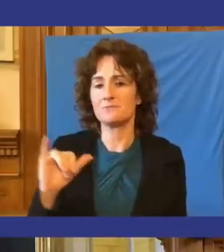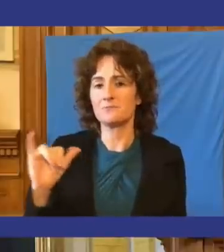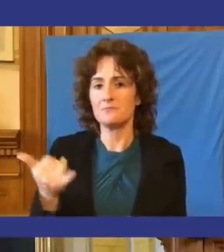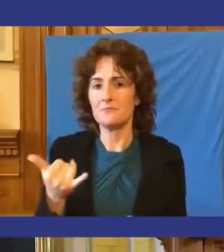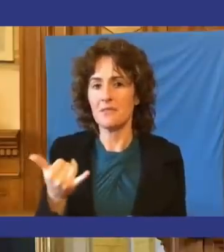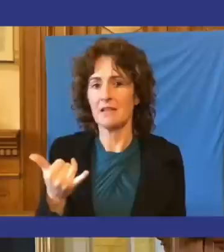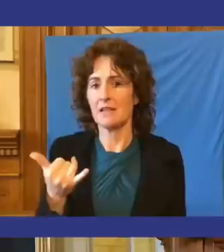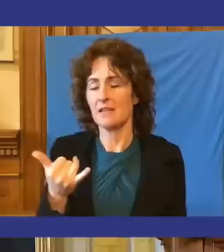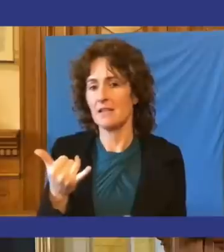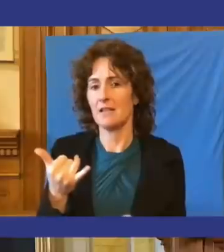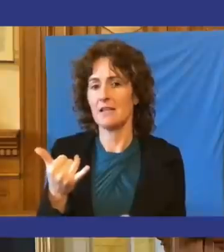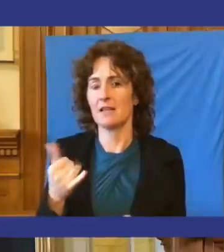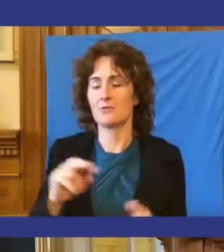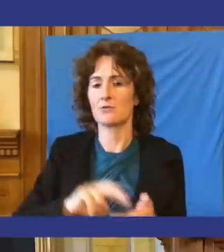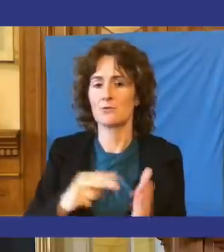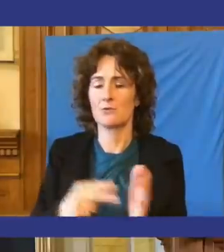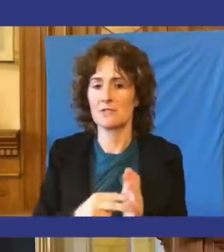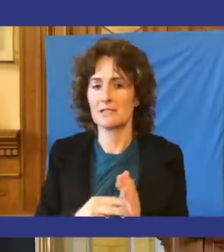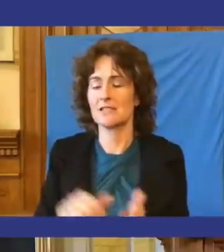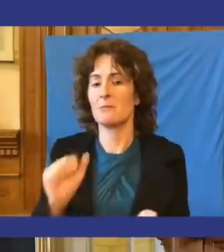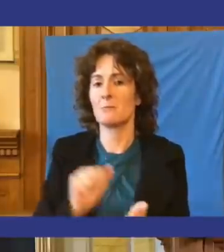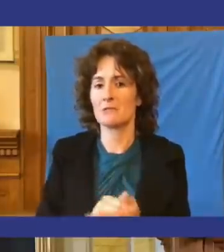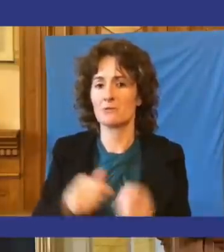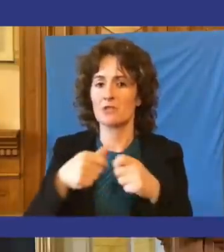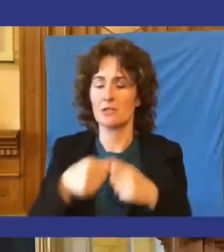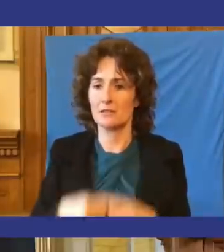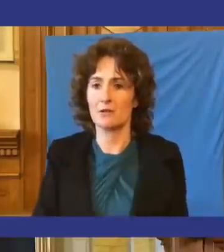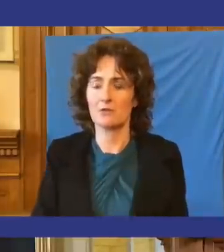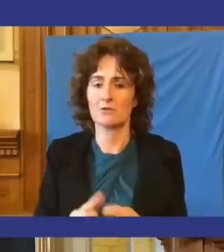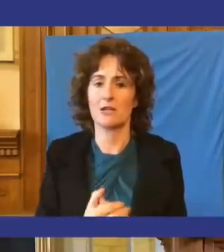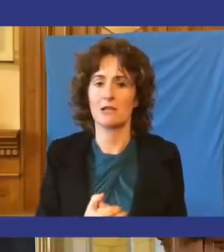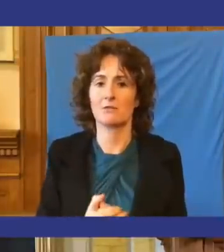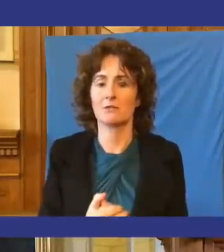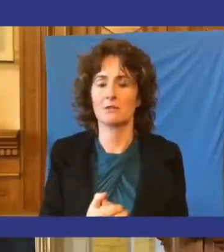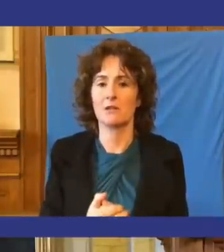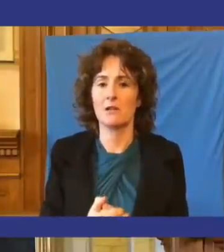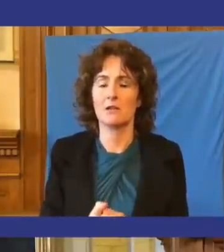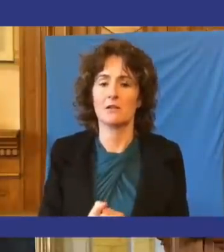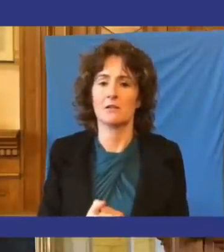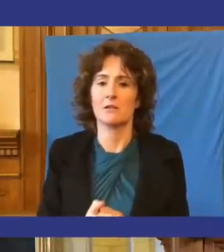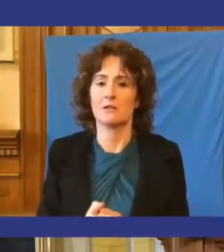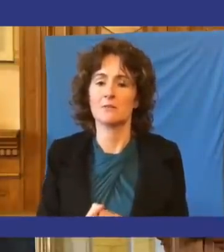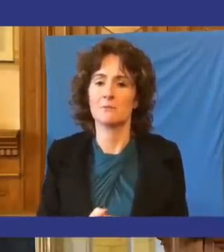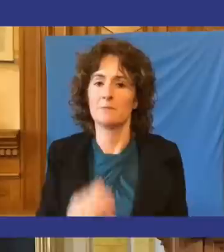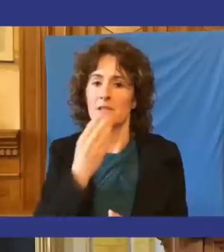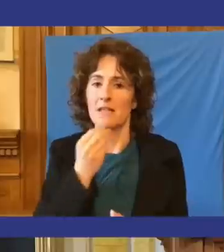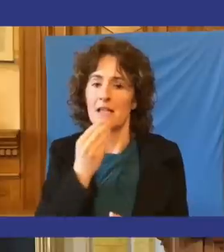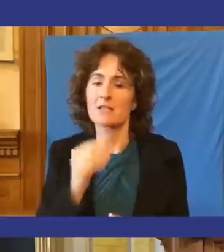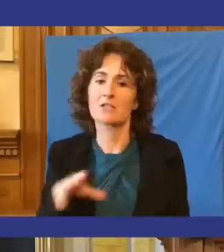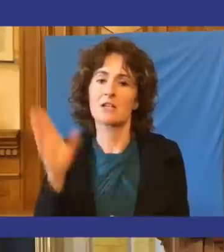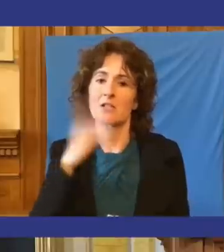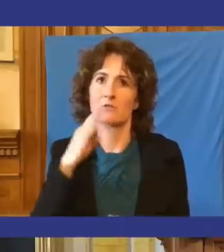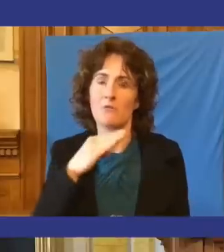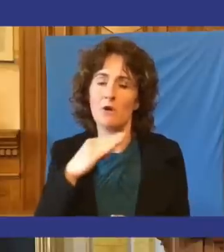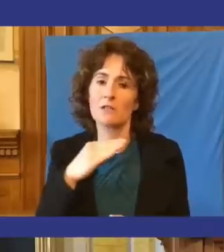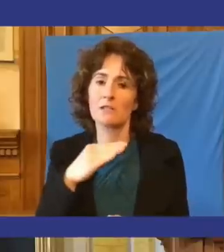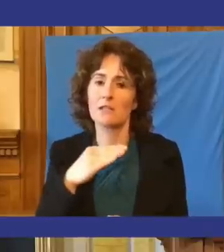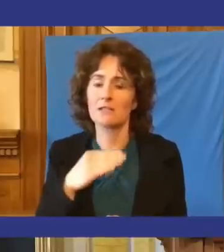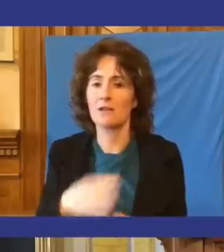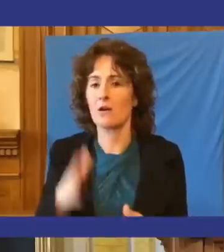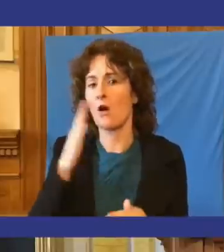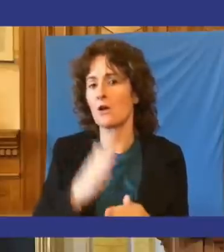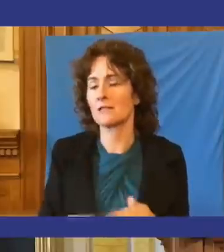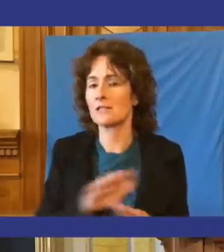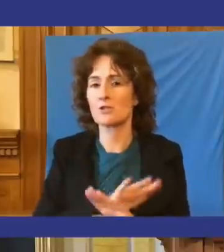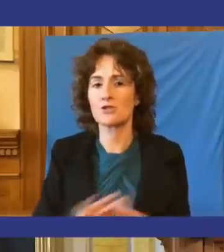mondtam, hogy van ilyen. Egyébként Kecskés Fanni akkoriban egyáltalán nem volt semmilyen köze a mozgalmunkhoz, és a többi azóta nagyon örülünk neki,